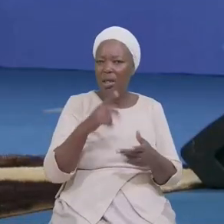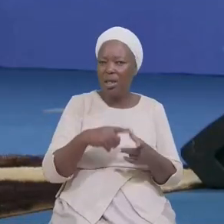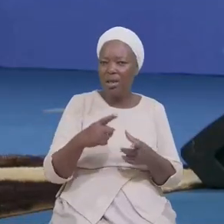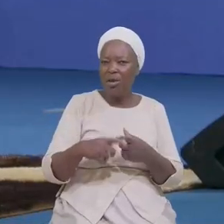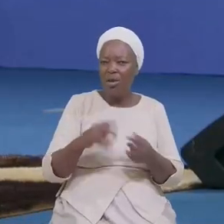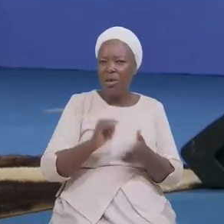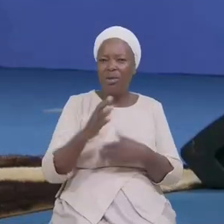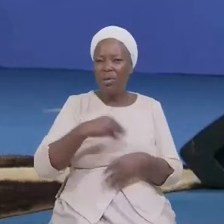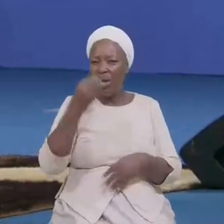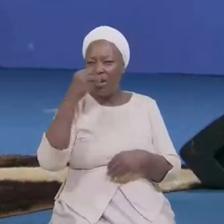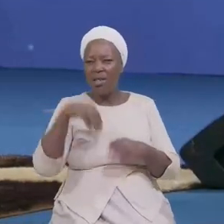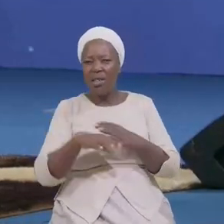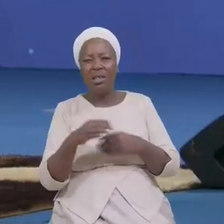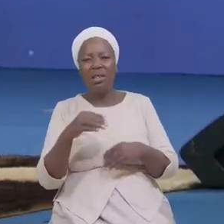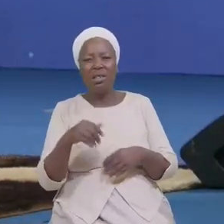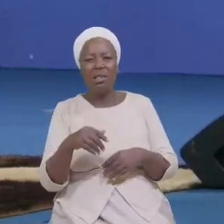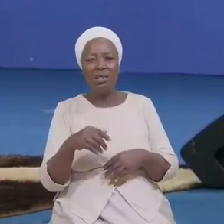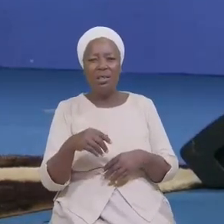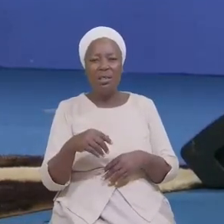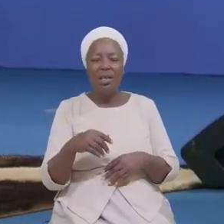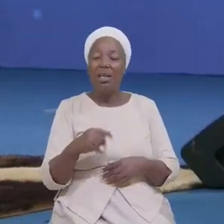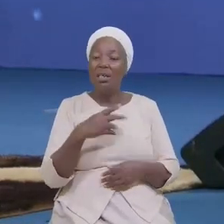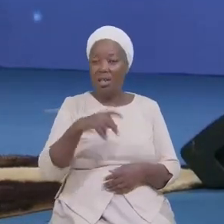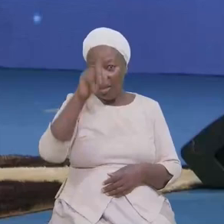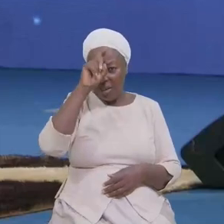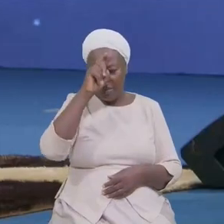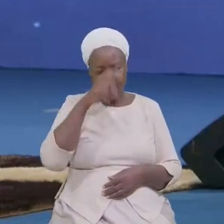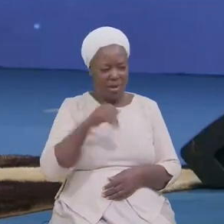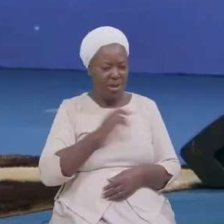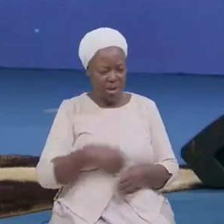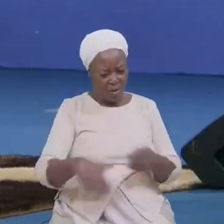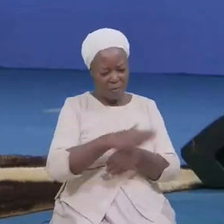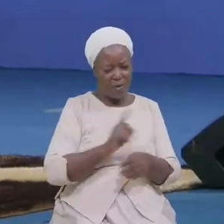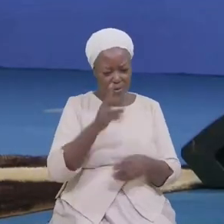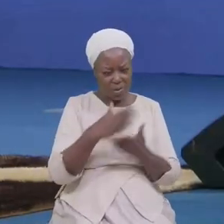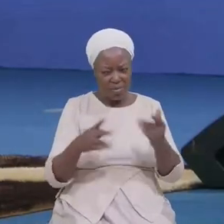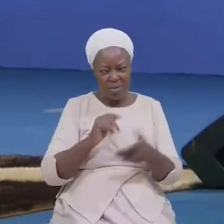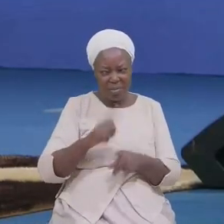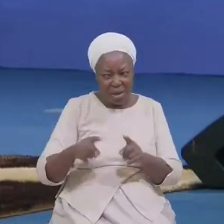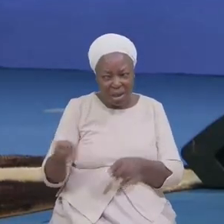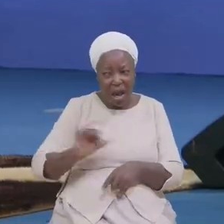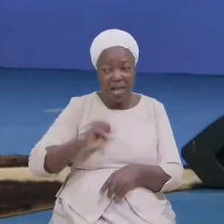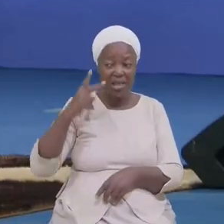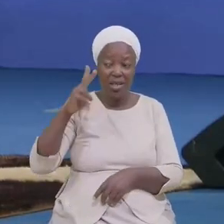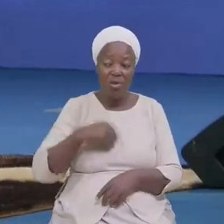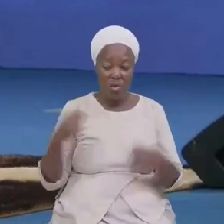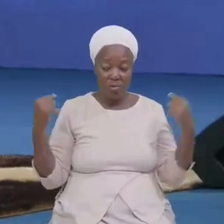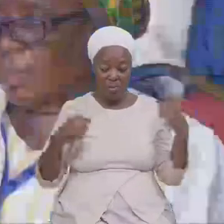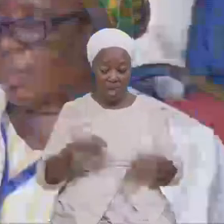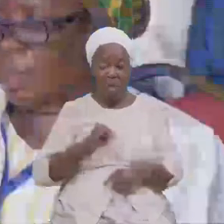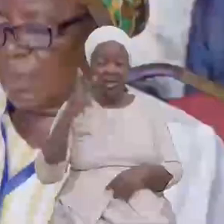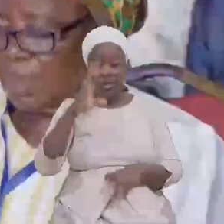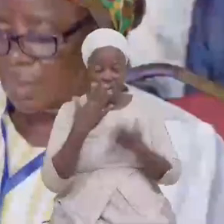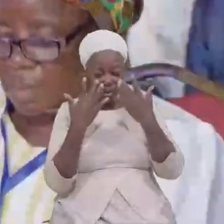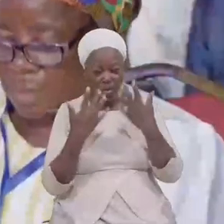Mais vous voyez ces enfants d'Israël, quand ils sont sortis d'Égypte, ils disent, ah, nous nous rappelons les concombres,